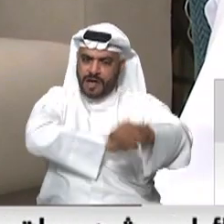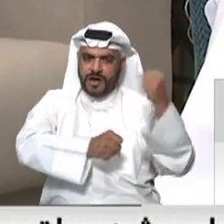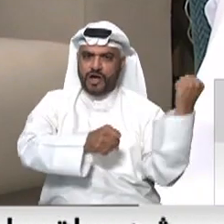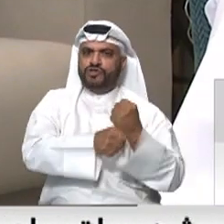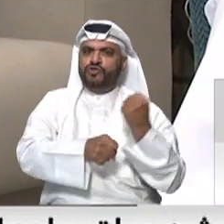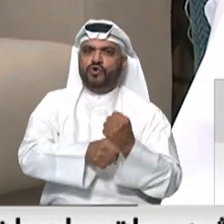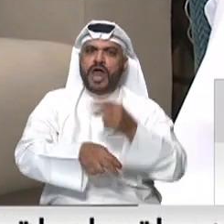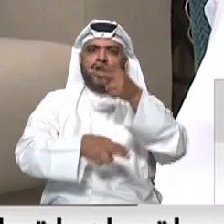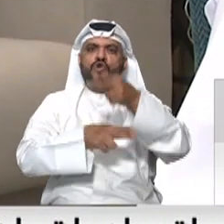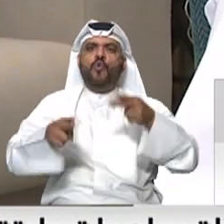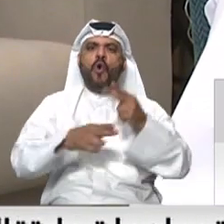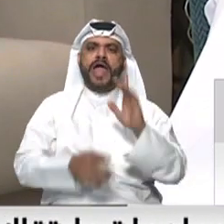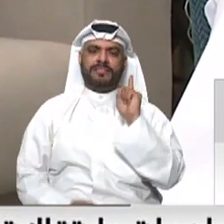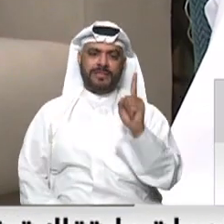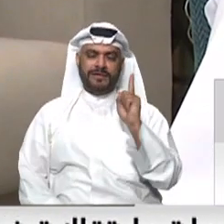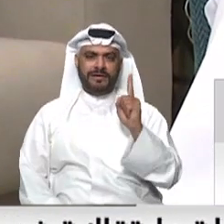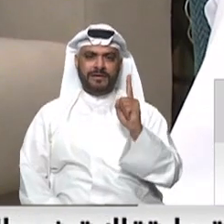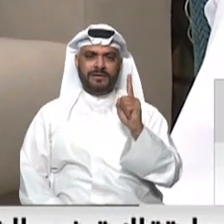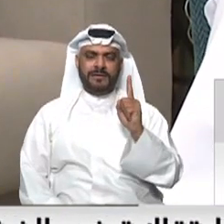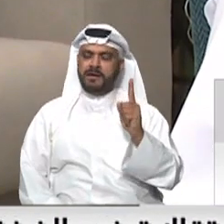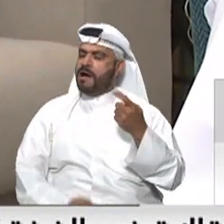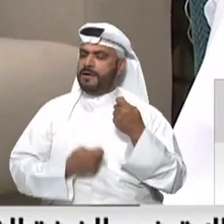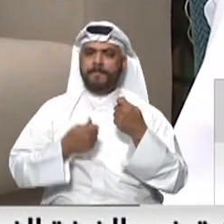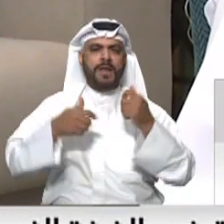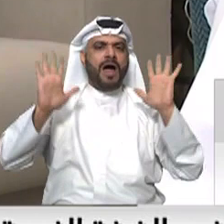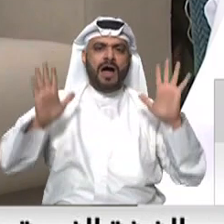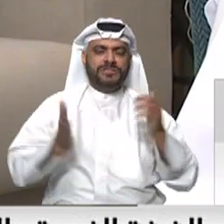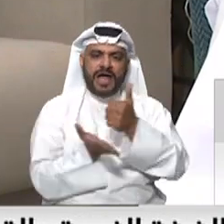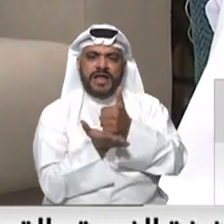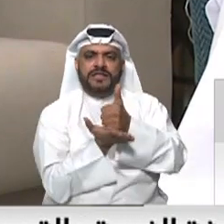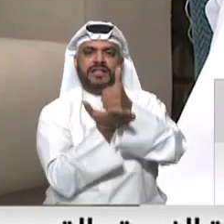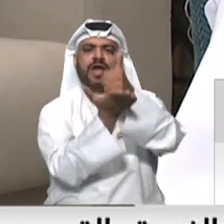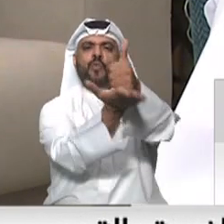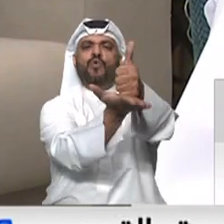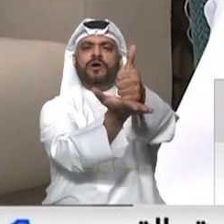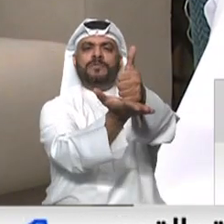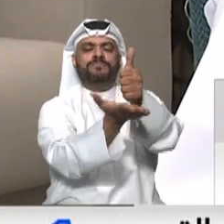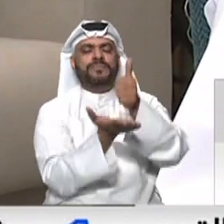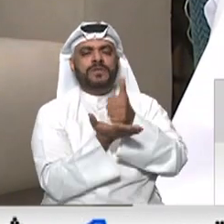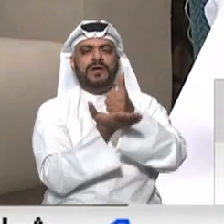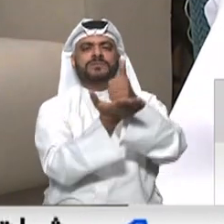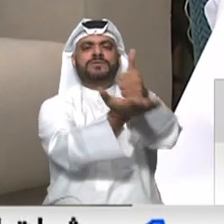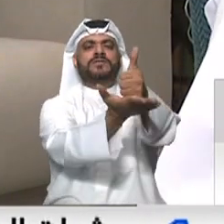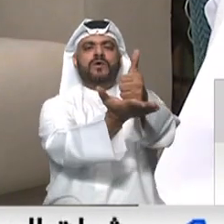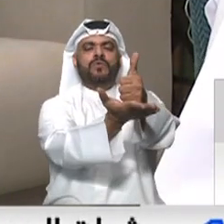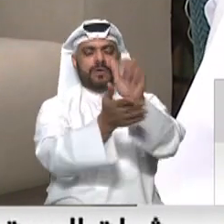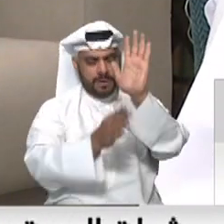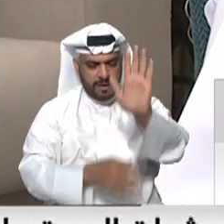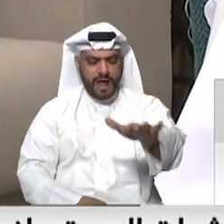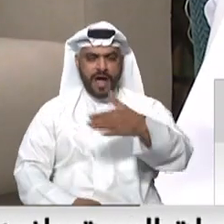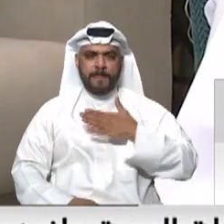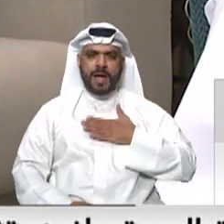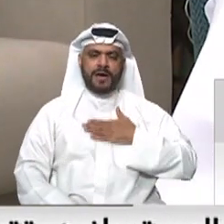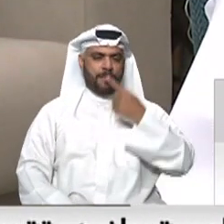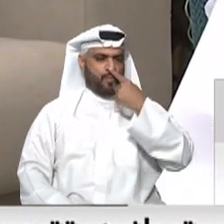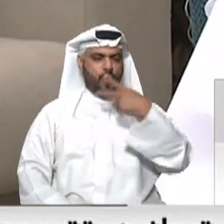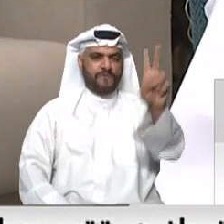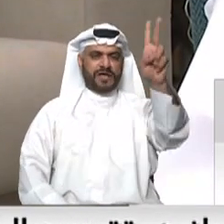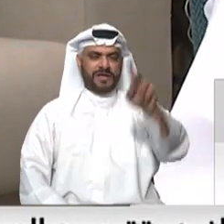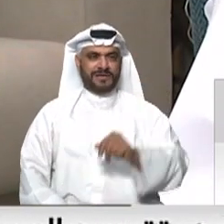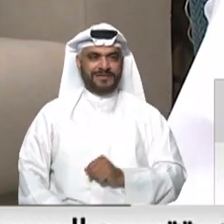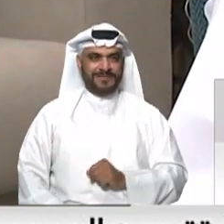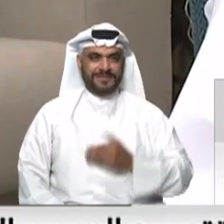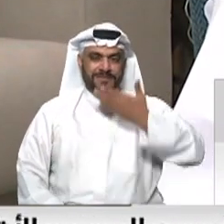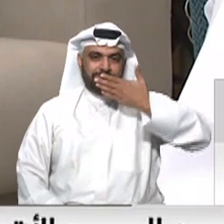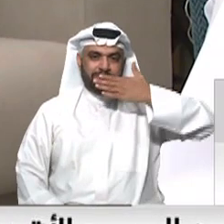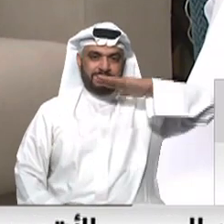المخبز الآلي واقف ويبون موظفين بالغزو طلعوا راحوا خارج البلاد.